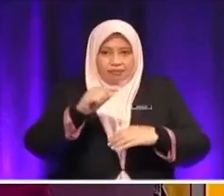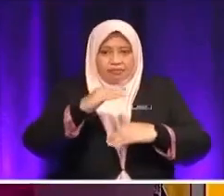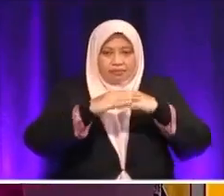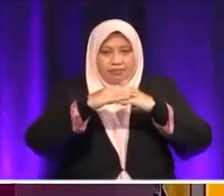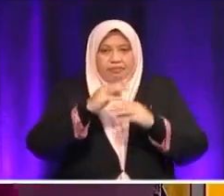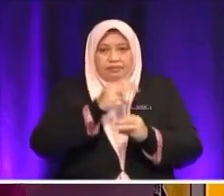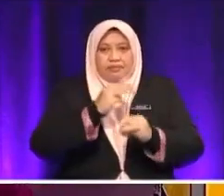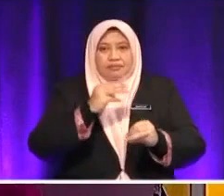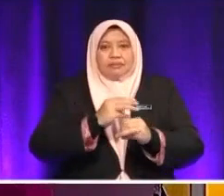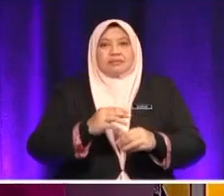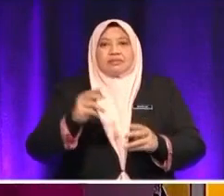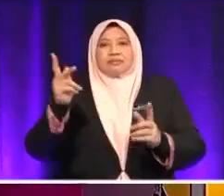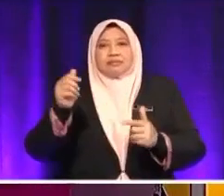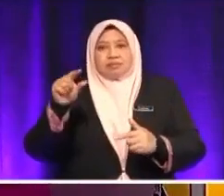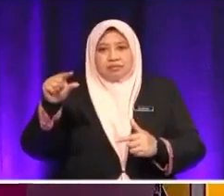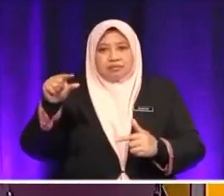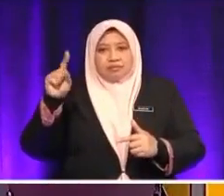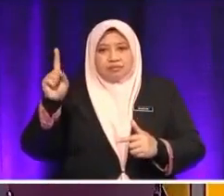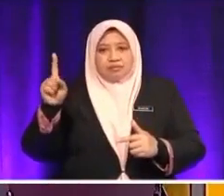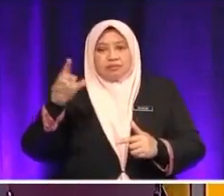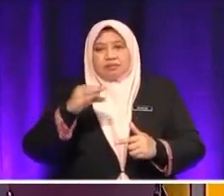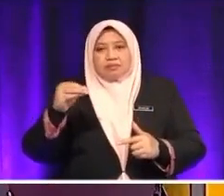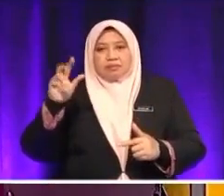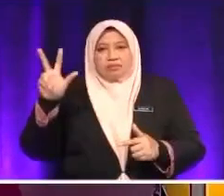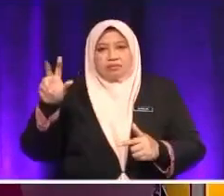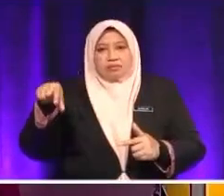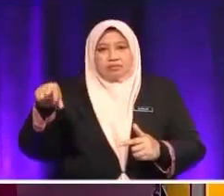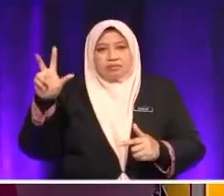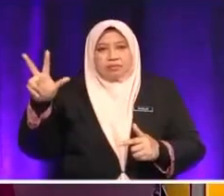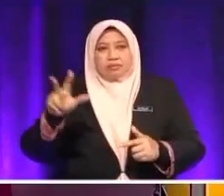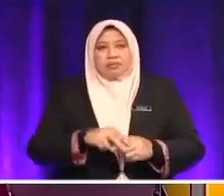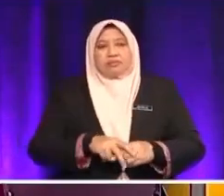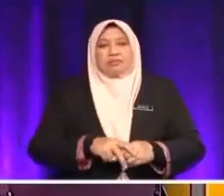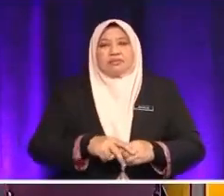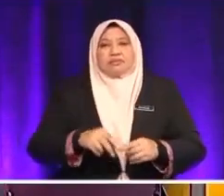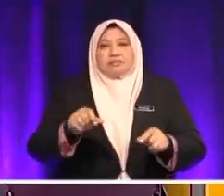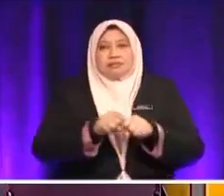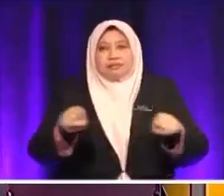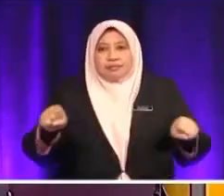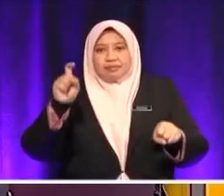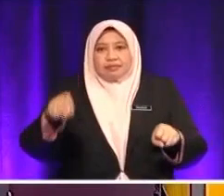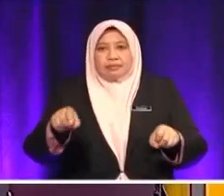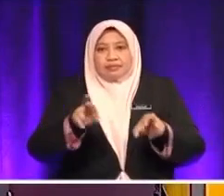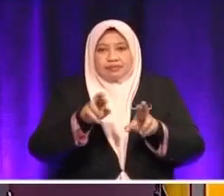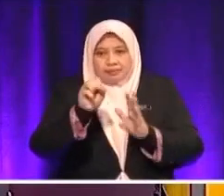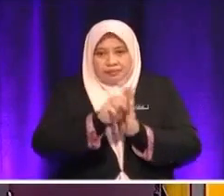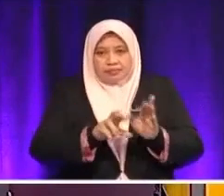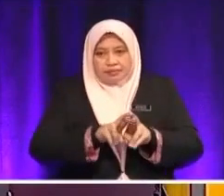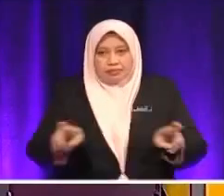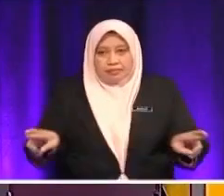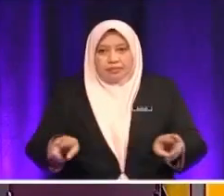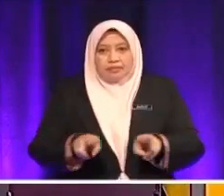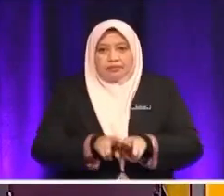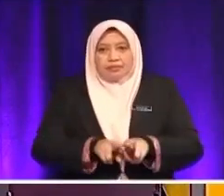pertamanya nilai murid dapat murid lihat di sini skala mesti seragam bermaksud kalau sini 10